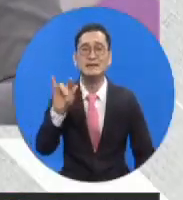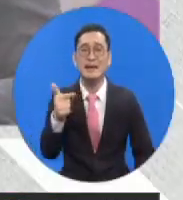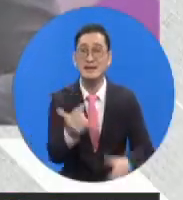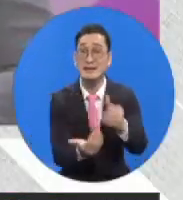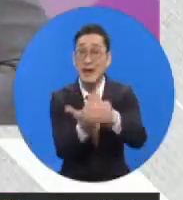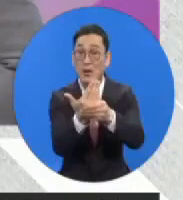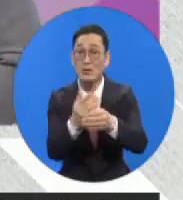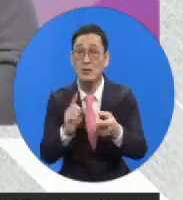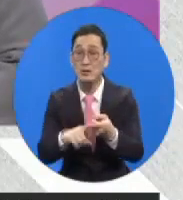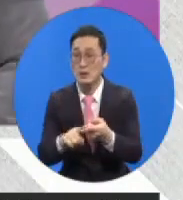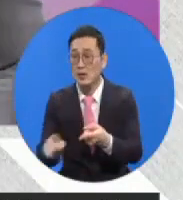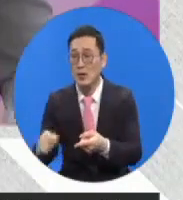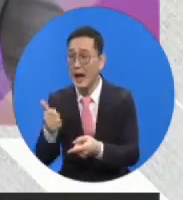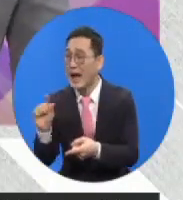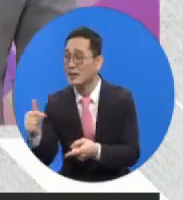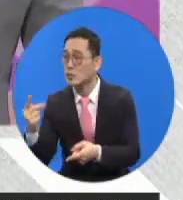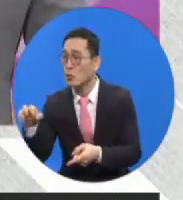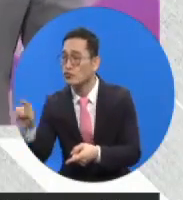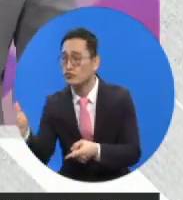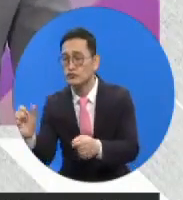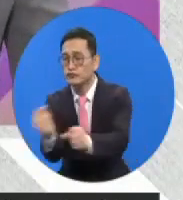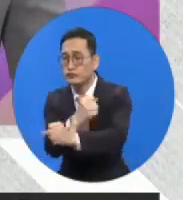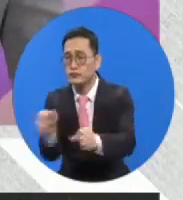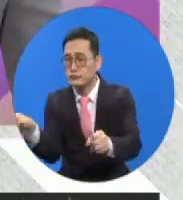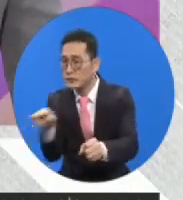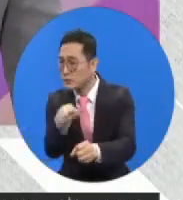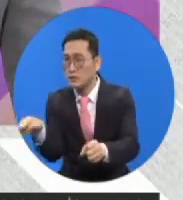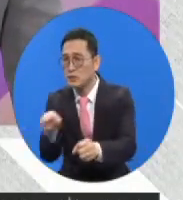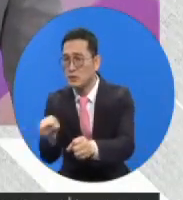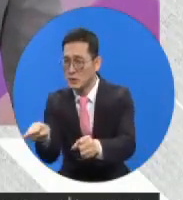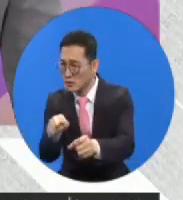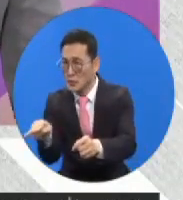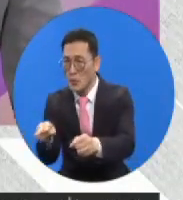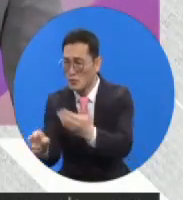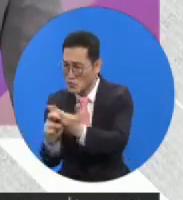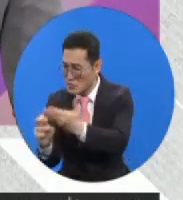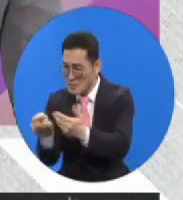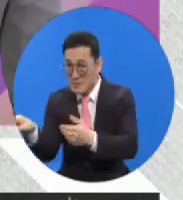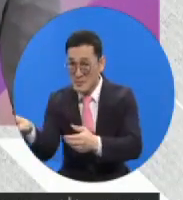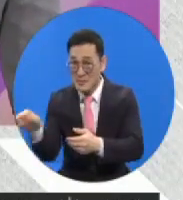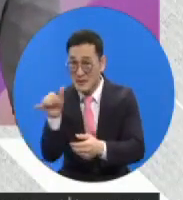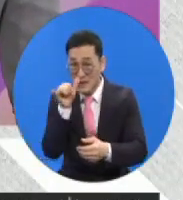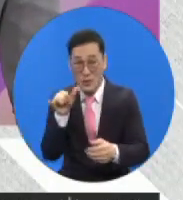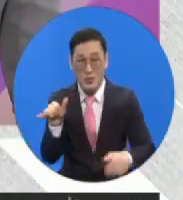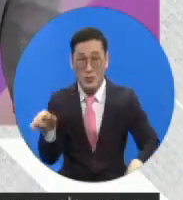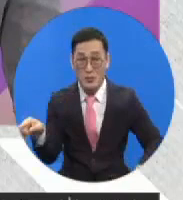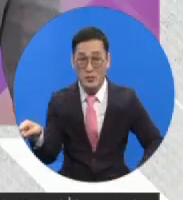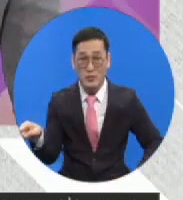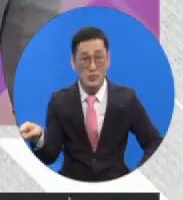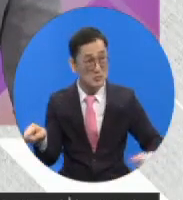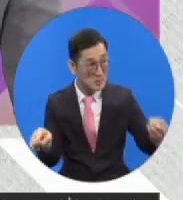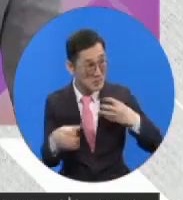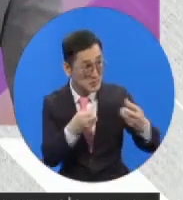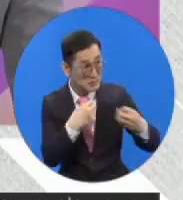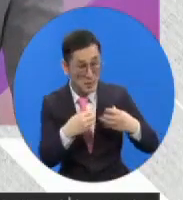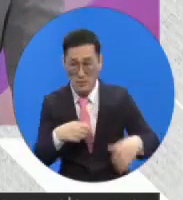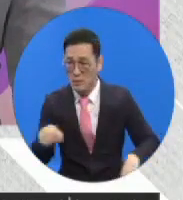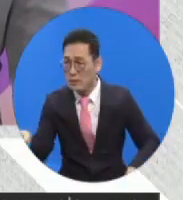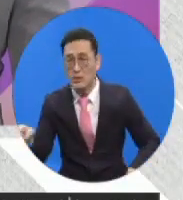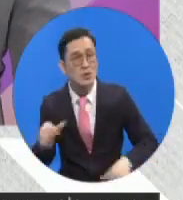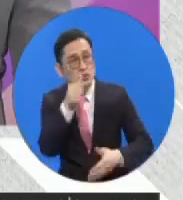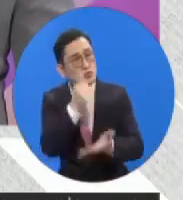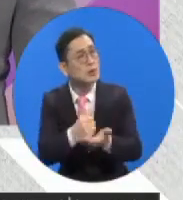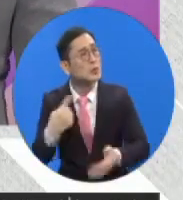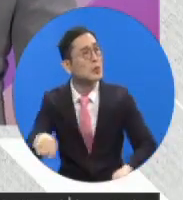물음이 실제로 한동훈 검사장에 대해서 기소하지 못했잖아요. 예. 그런데 한동훈 검사장과 관계된 여러